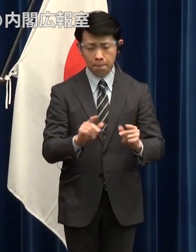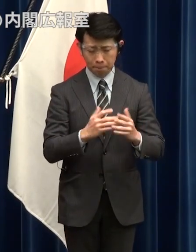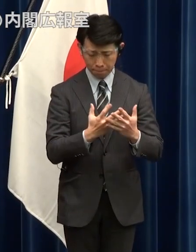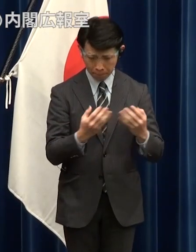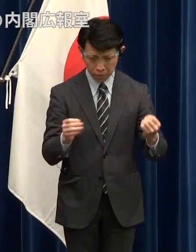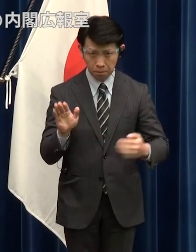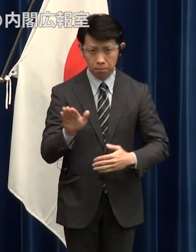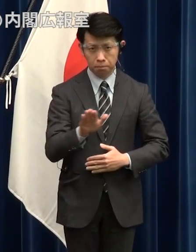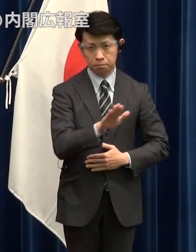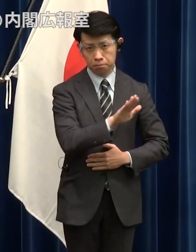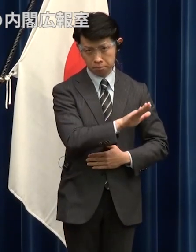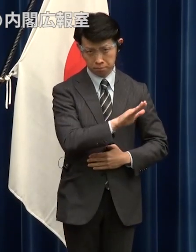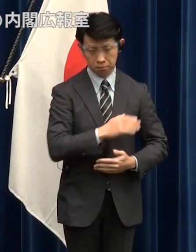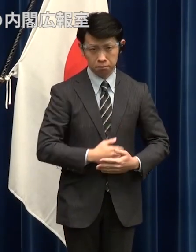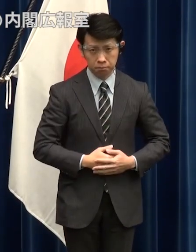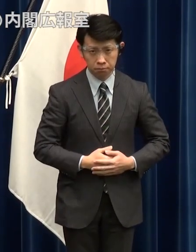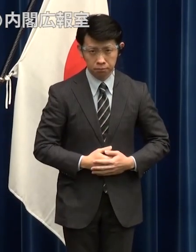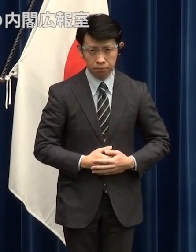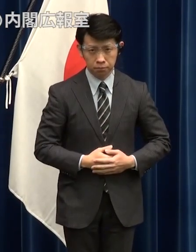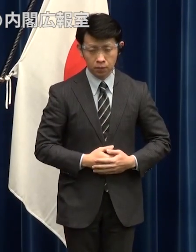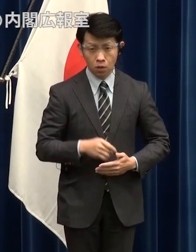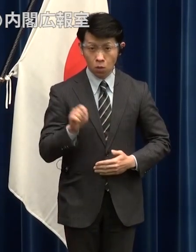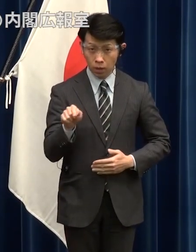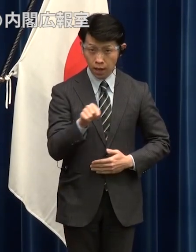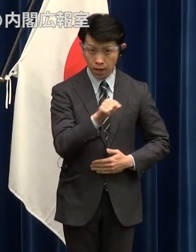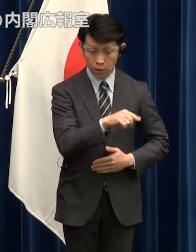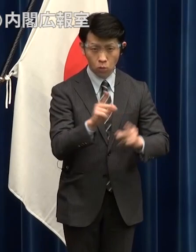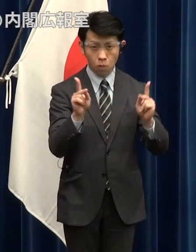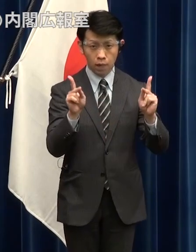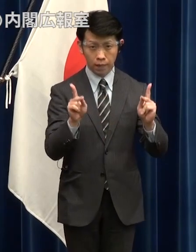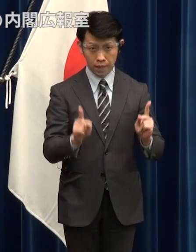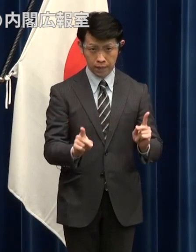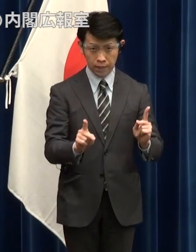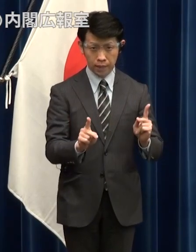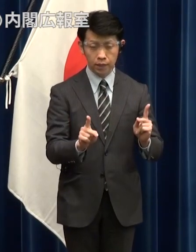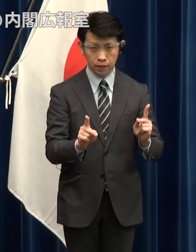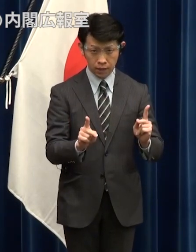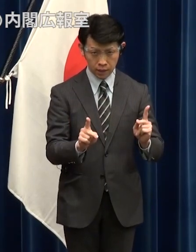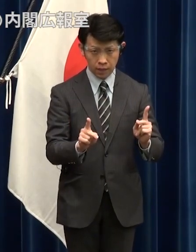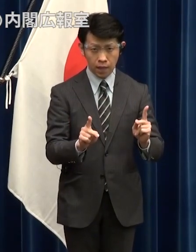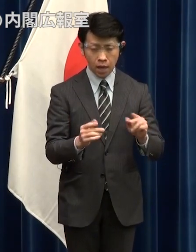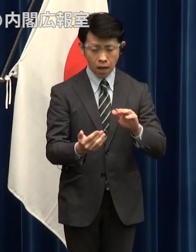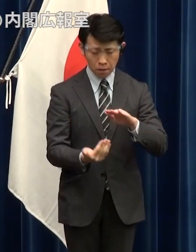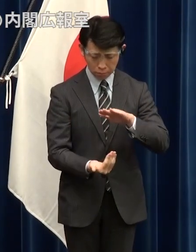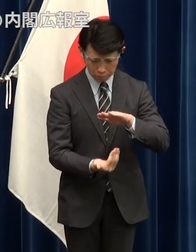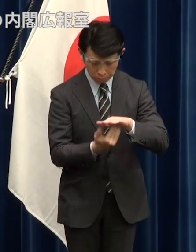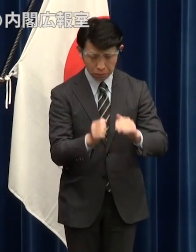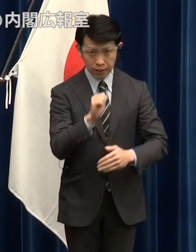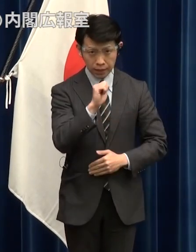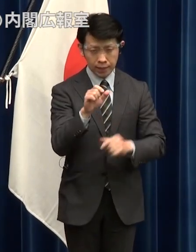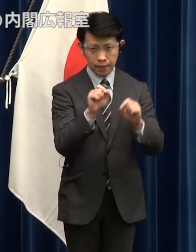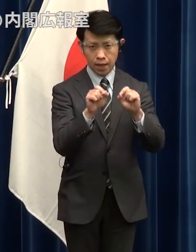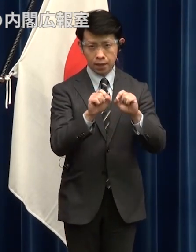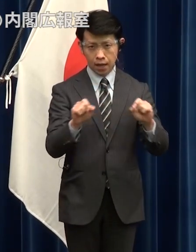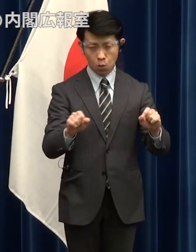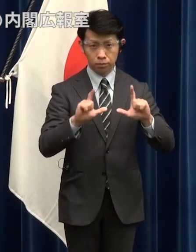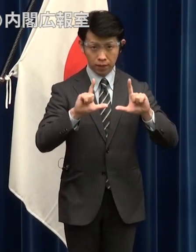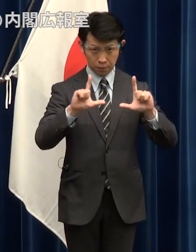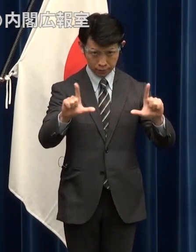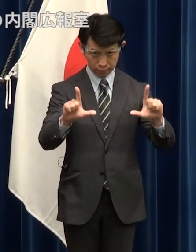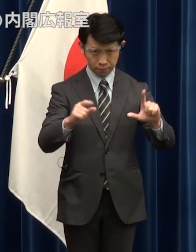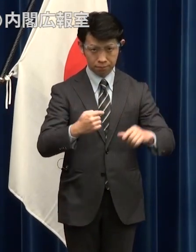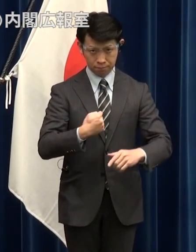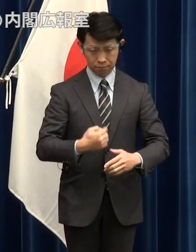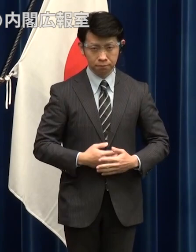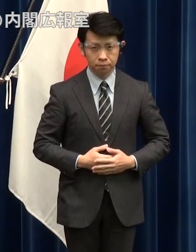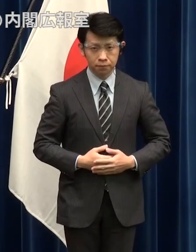。これらの課題一つ一つにベストの結果を出してまいります。特